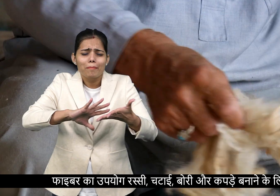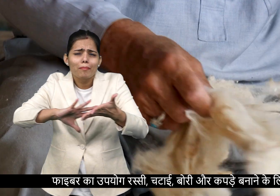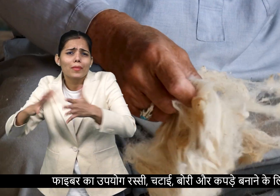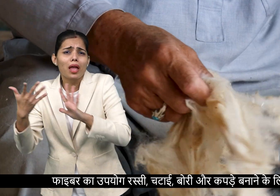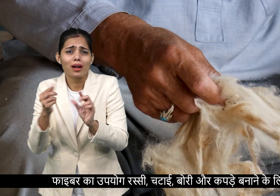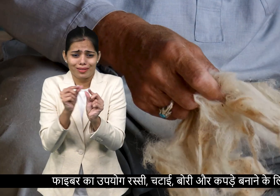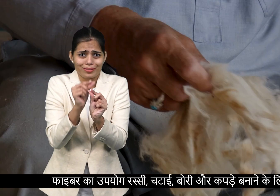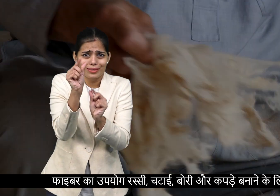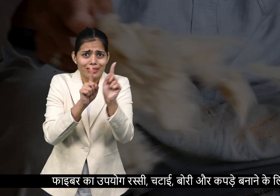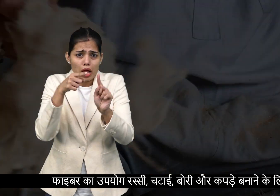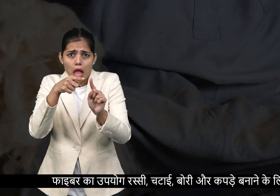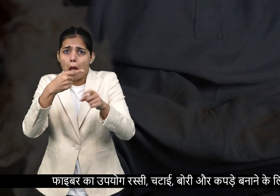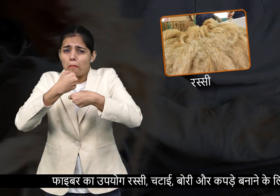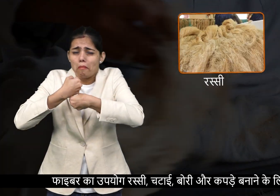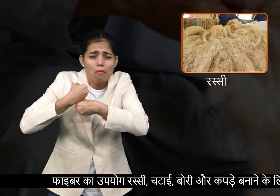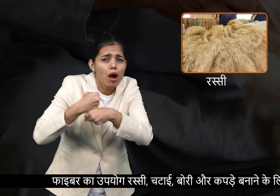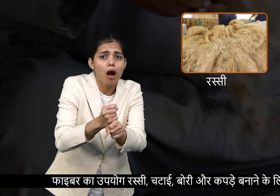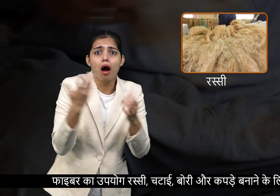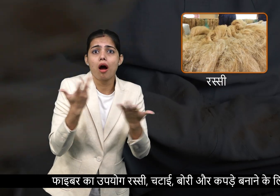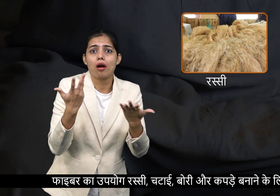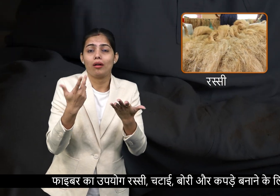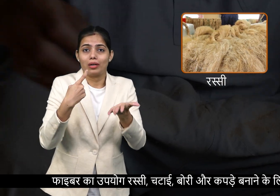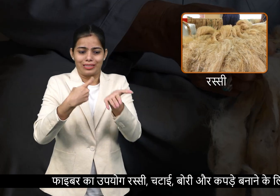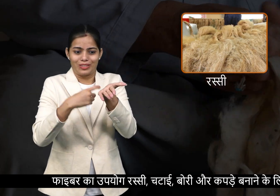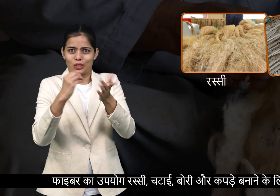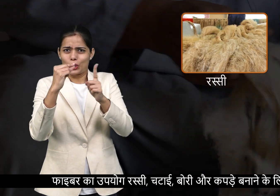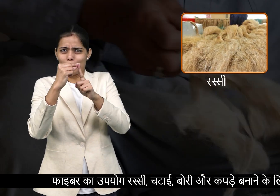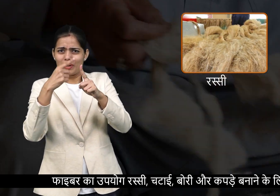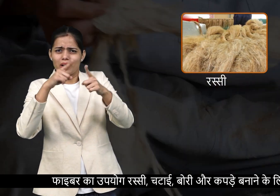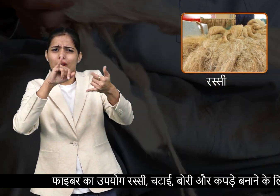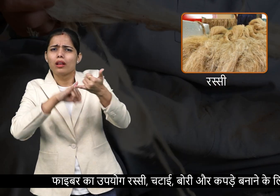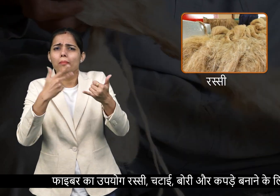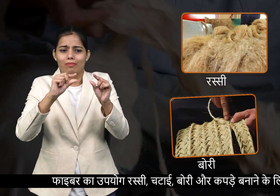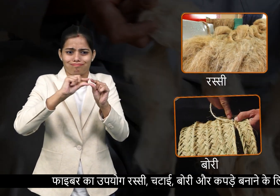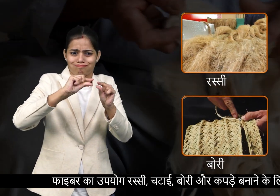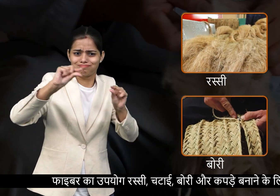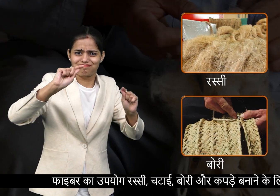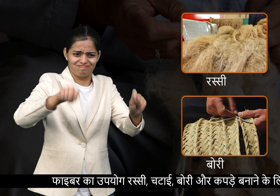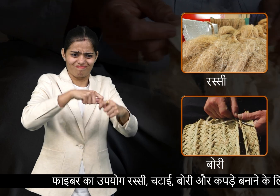फाइबर का उपयोग रस्सी, चटाई, बोरी और कपड़े बनाने के लिए किया जाता है।